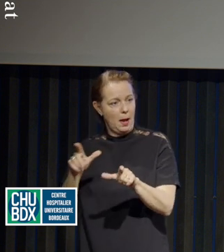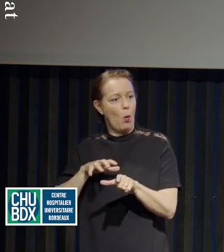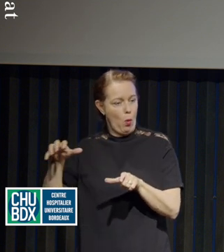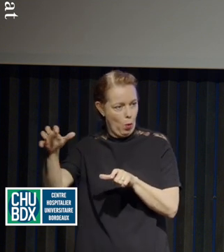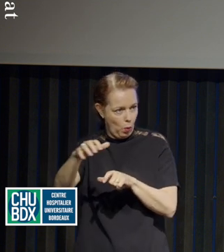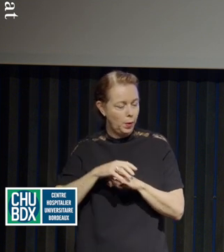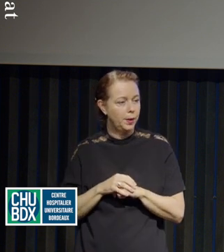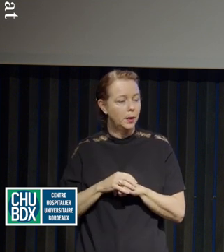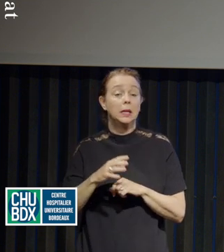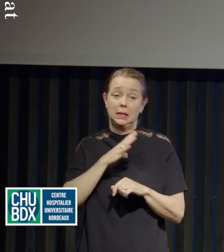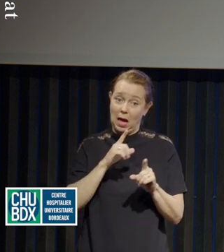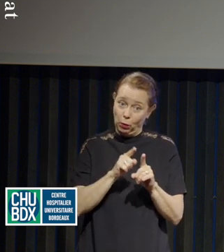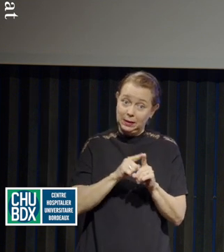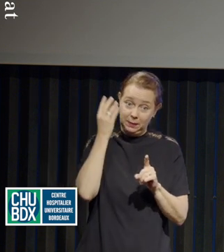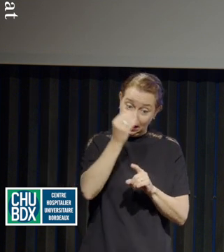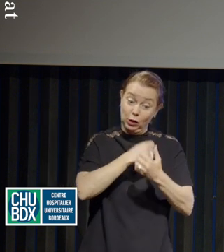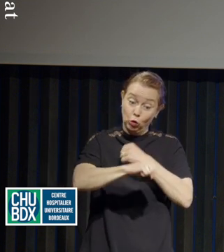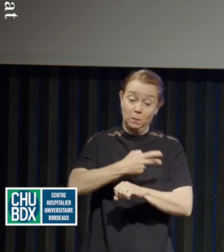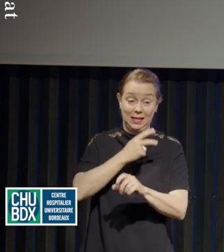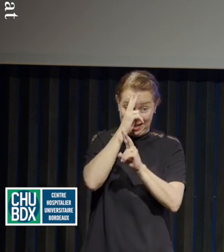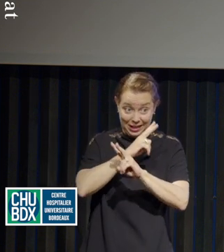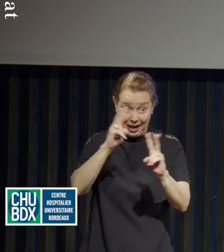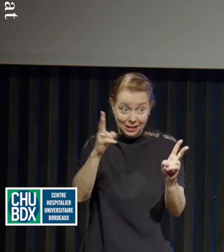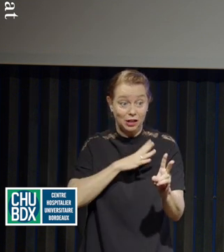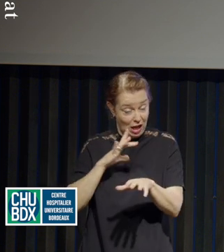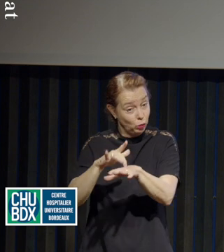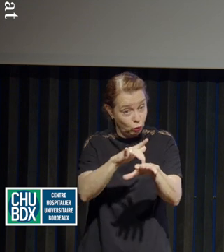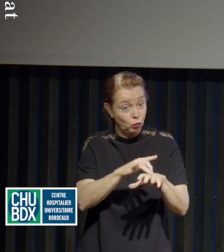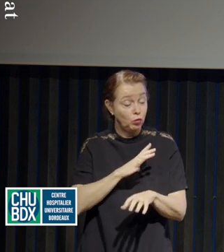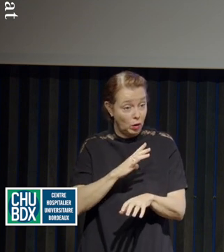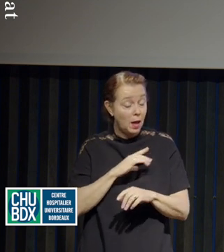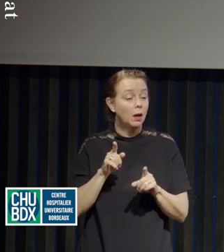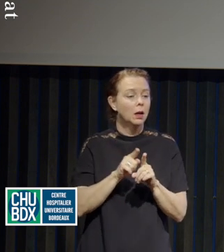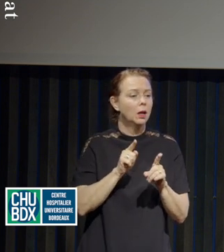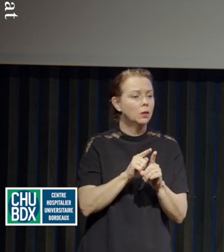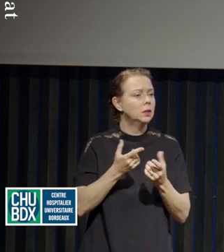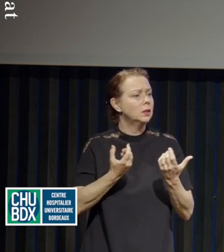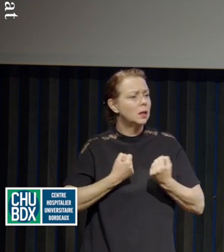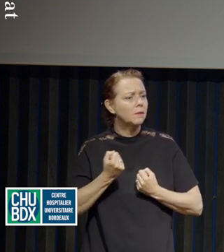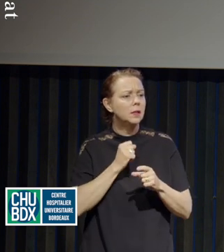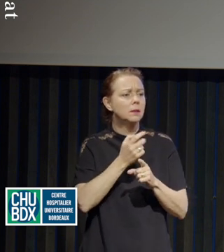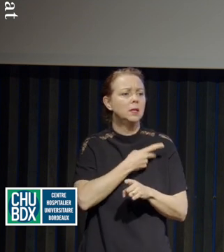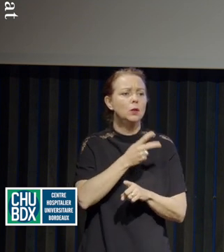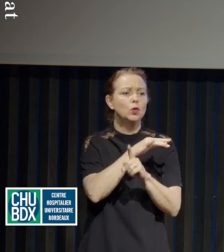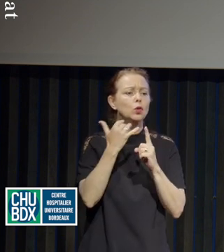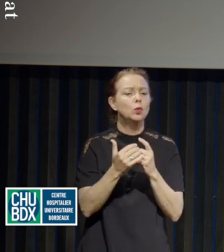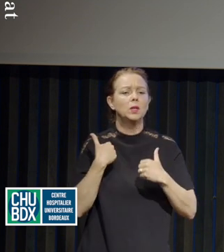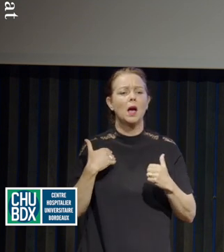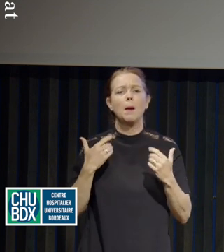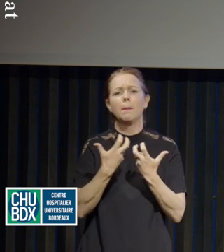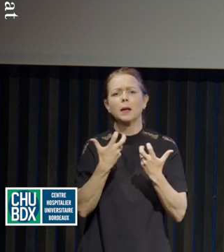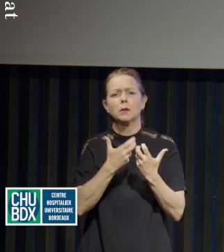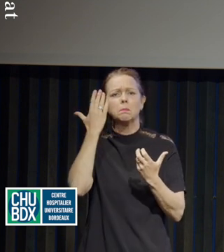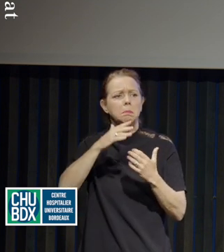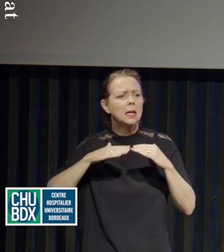est faite par les médecins généralistes et les services de psychiatrie qui sont offerts par les services médico-sociaux comme les espaces santé étudiants, par exemple.